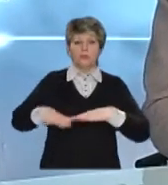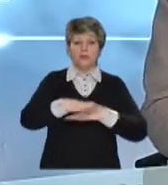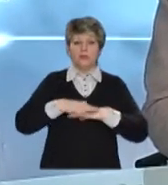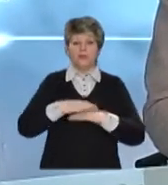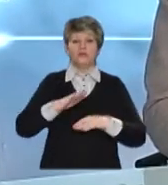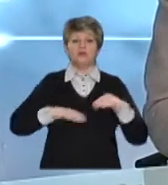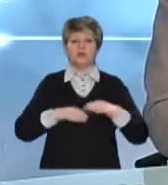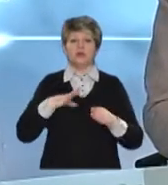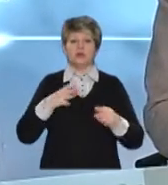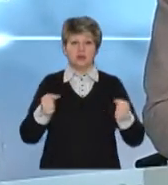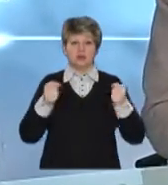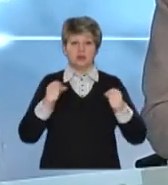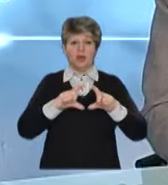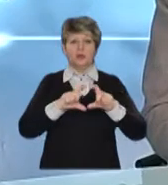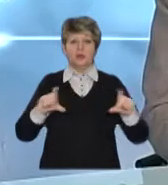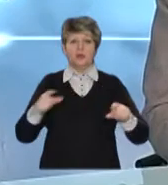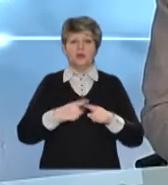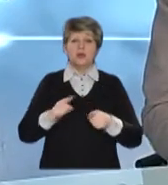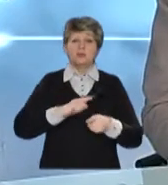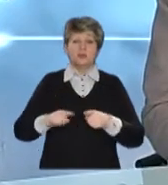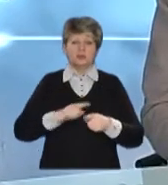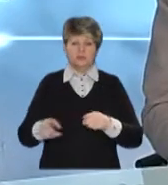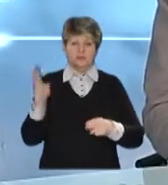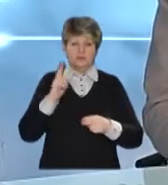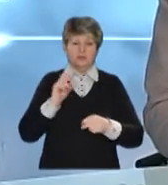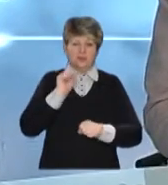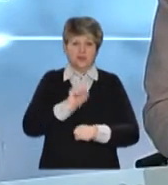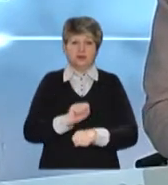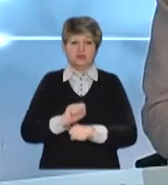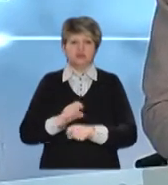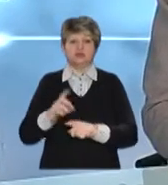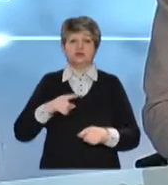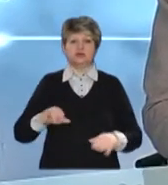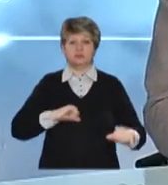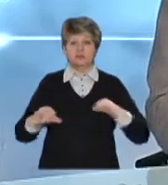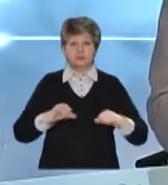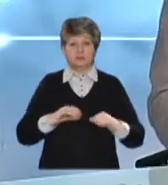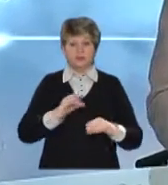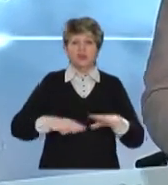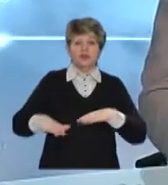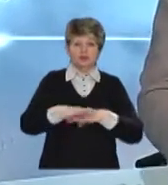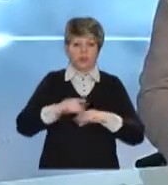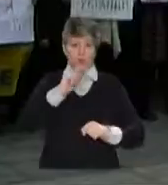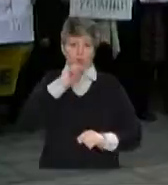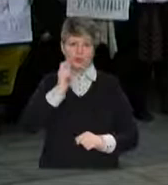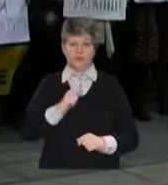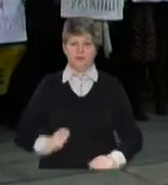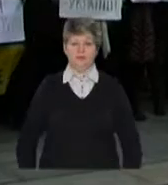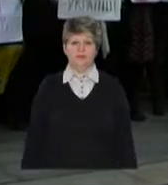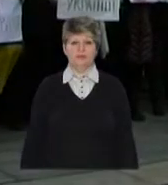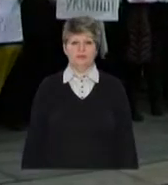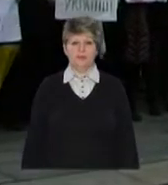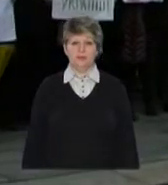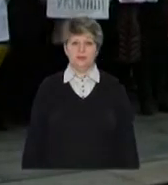руках вони тримали плакати із закликами негайно припинити путінська свавілля на території України з